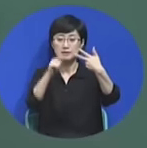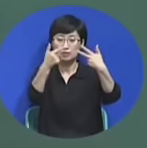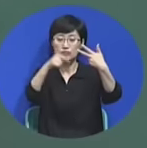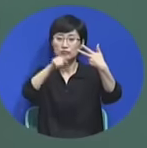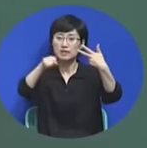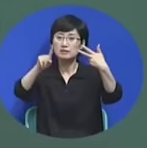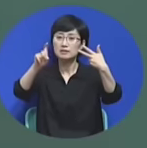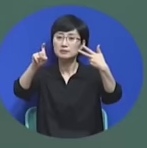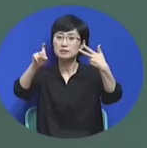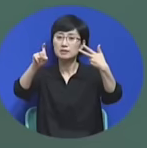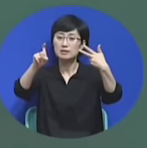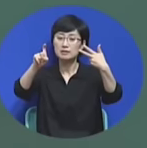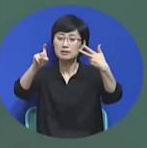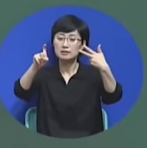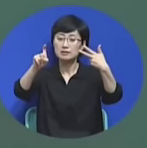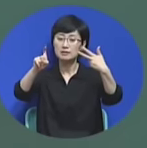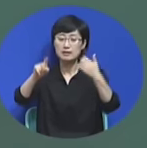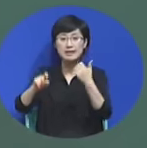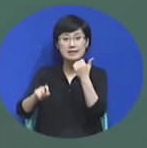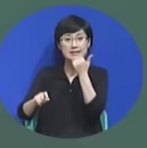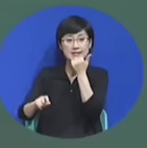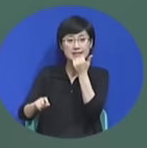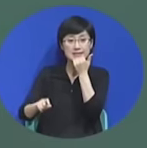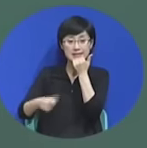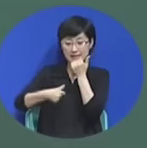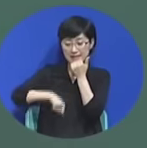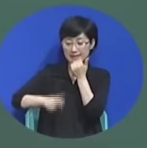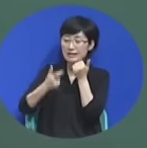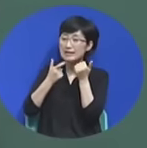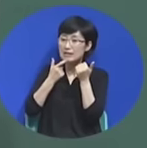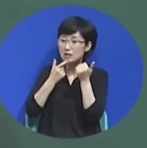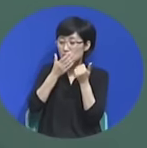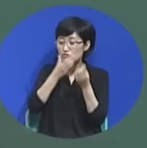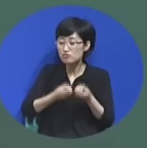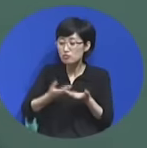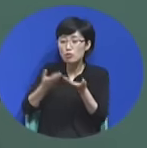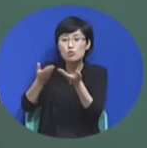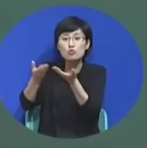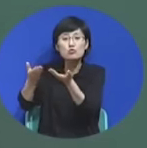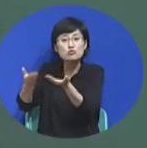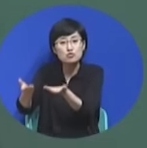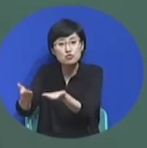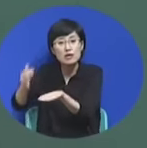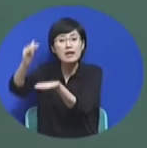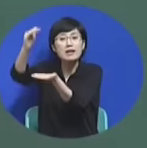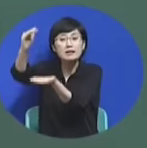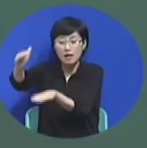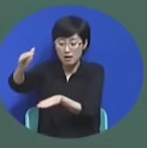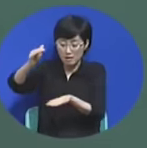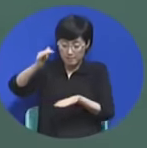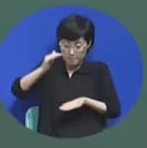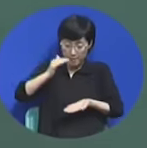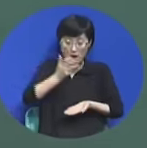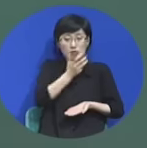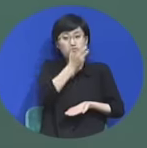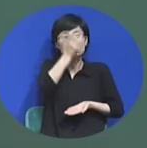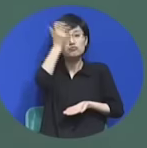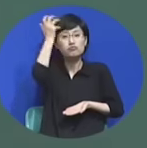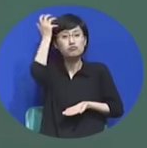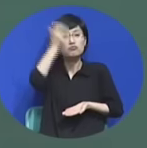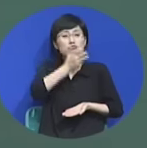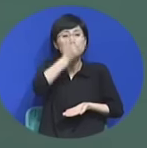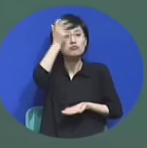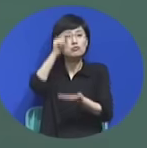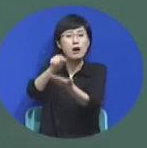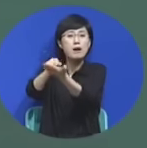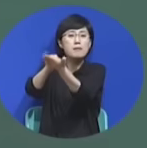자, 그 내용, 이삭이 야곱에 줬던 그 축복의 내용을 누가 꿔요? 요셉이 꿈속에서 나타나기 시작하는 거예요.